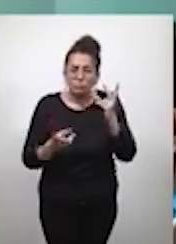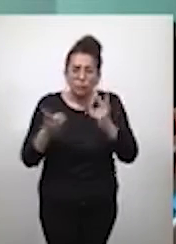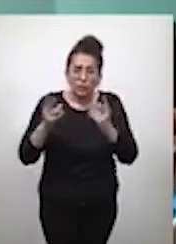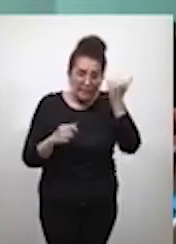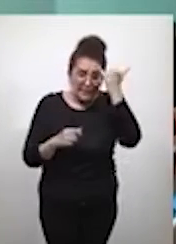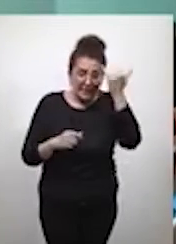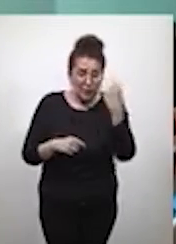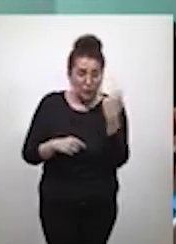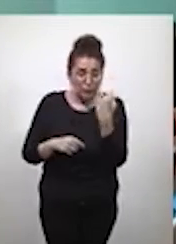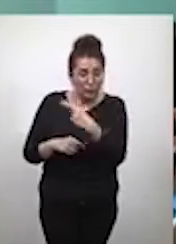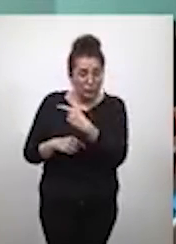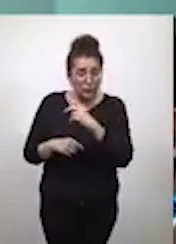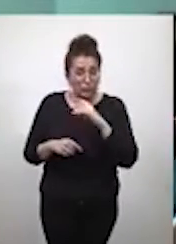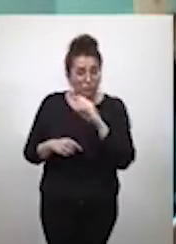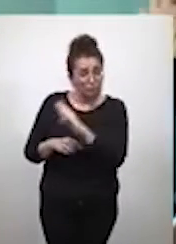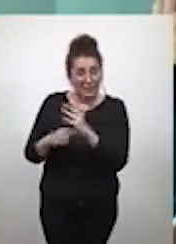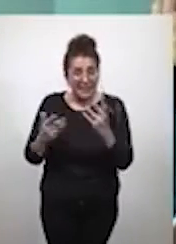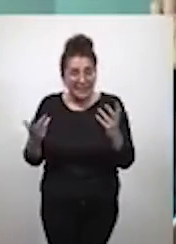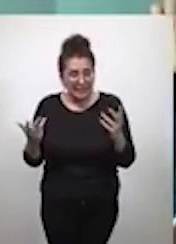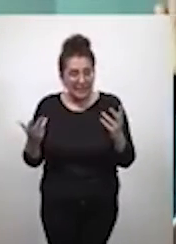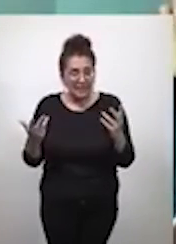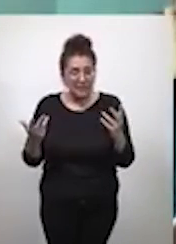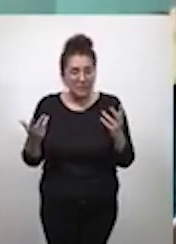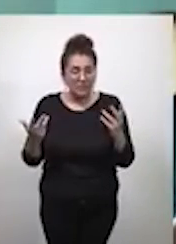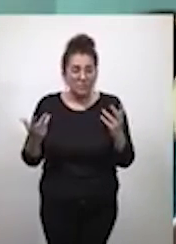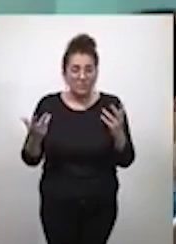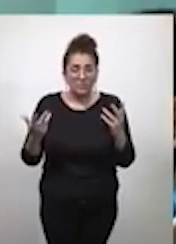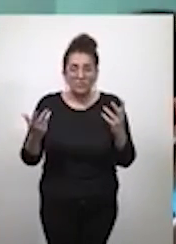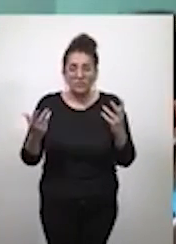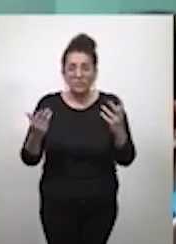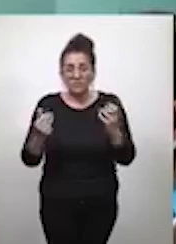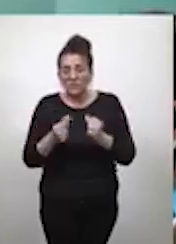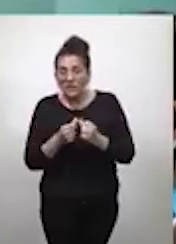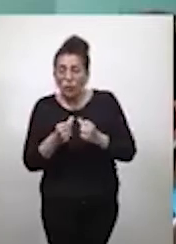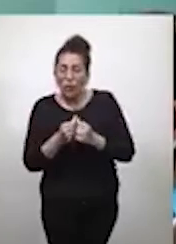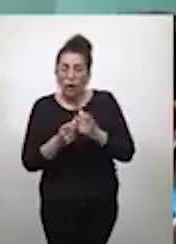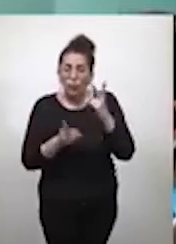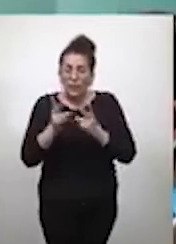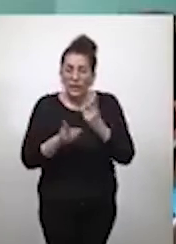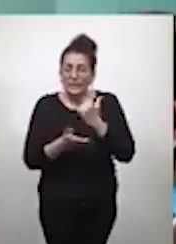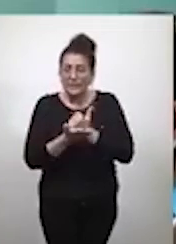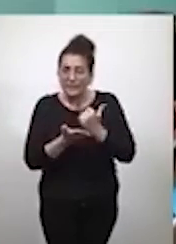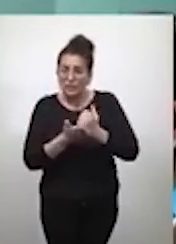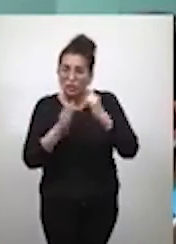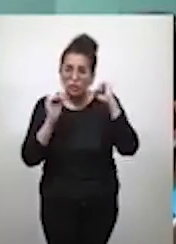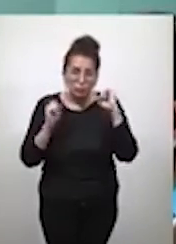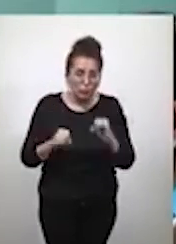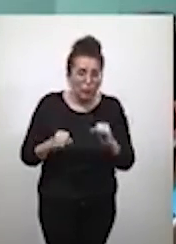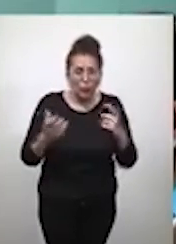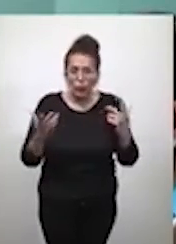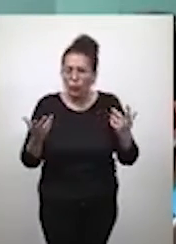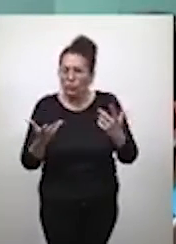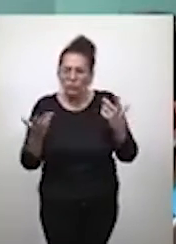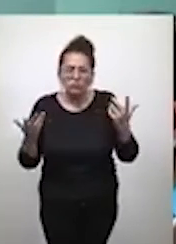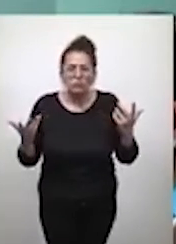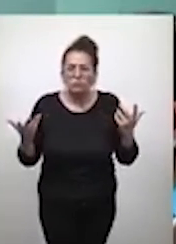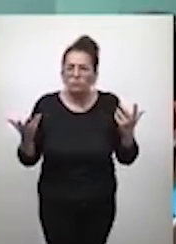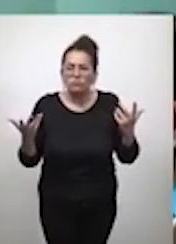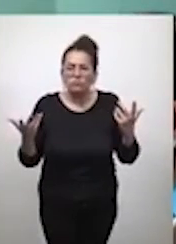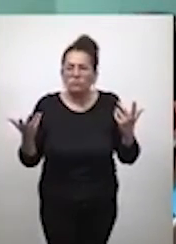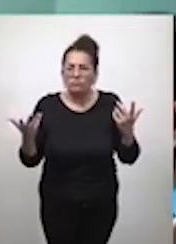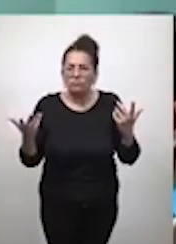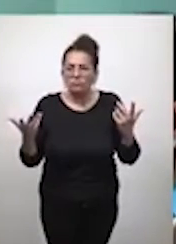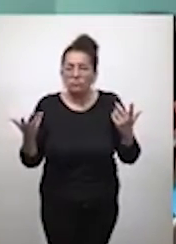plus spécifiques. Ça sera possible et ça sera une manière de tester, comme le font d'autres communes. Il y a des communes qui testent des dispositifs et la